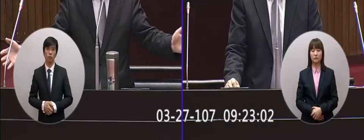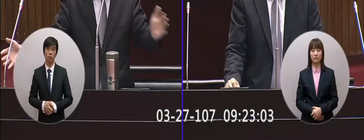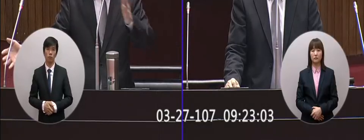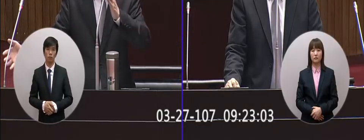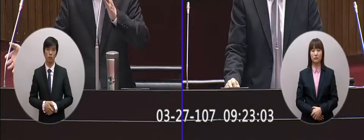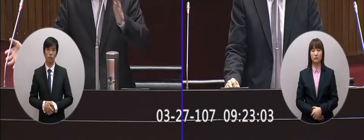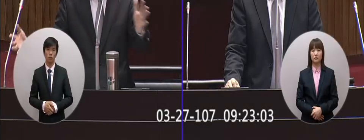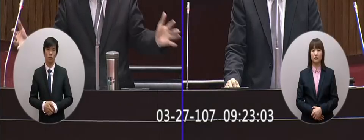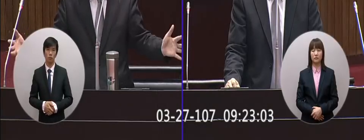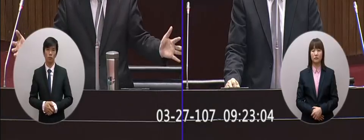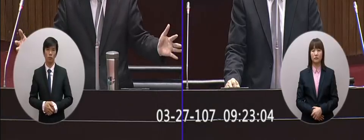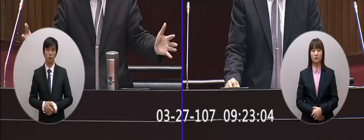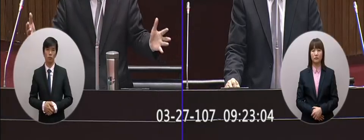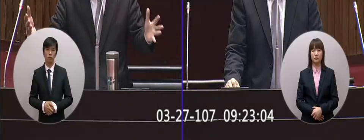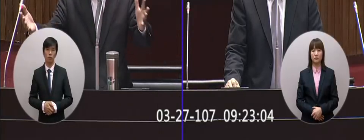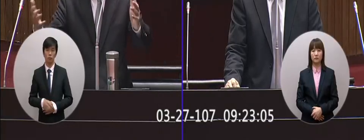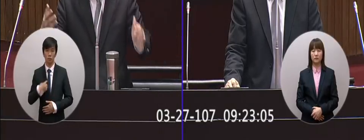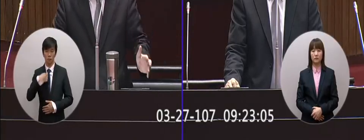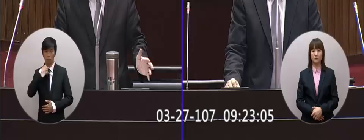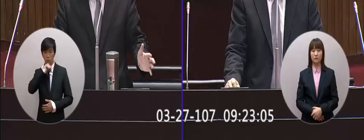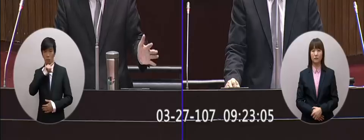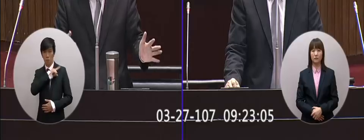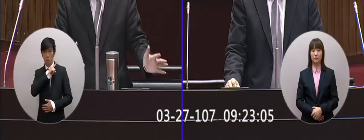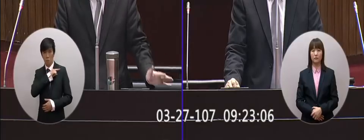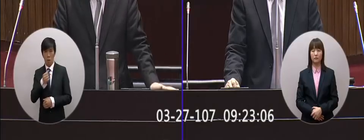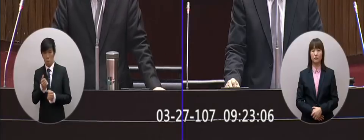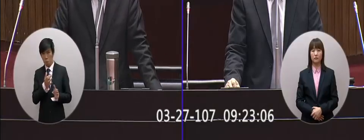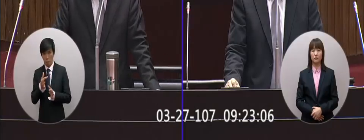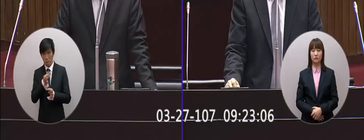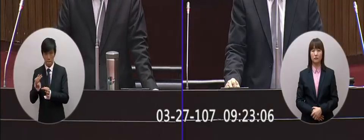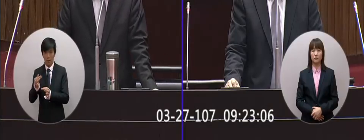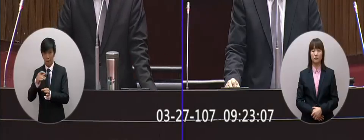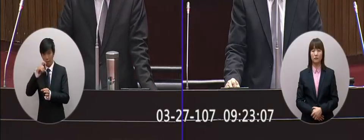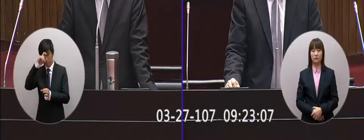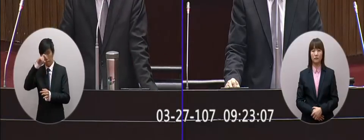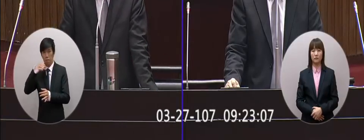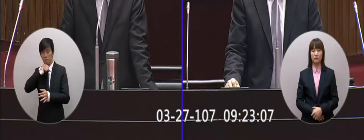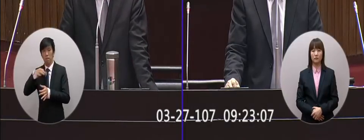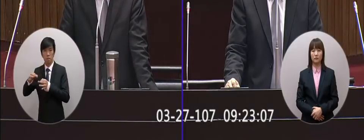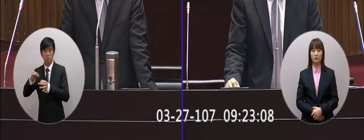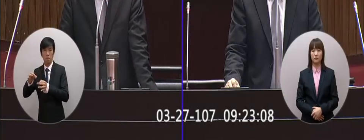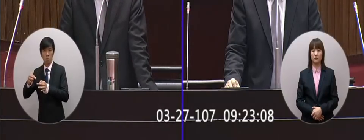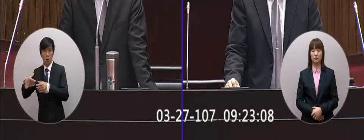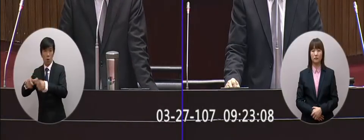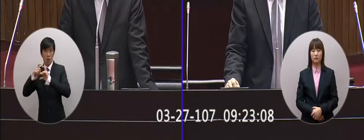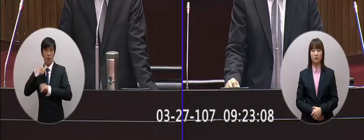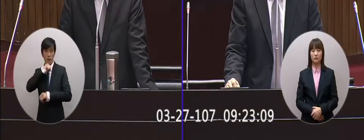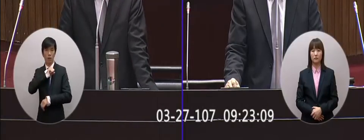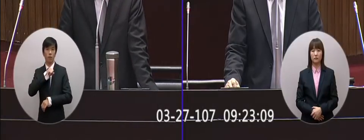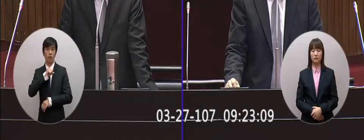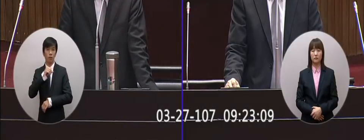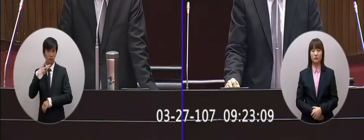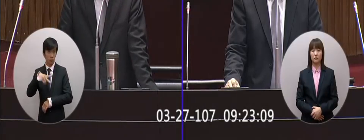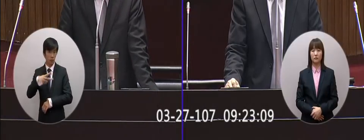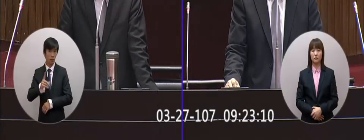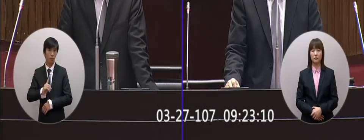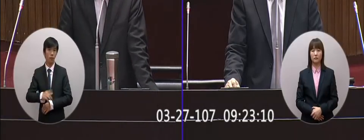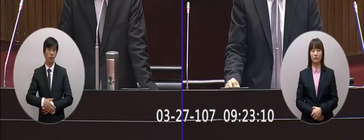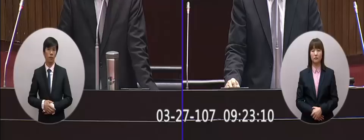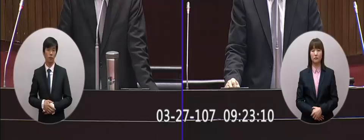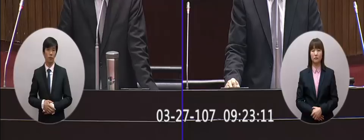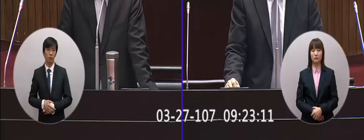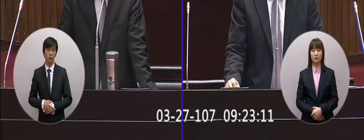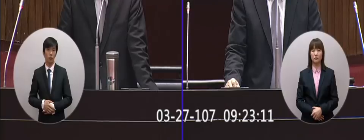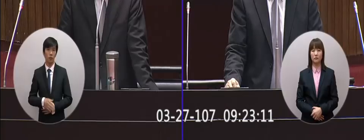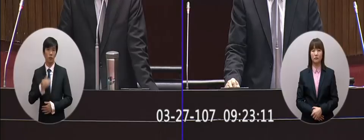个准备迎接台商有机会回到台湾来以外那其实即便他是经过选